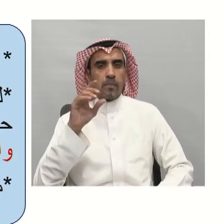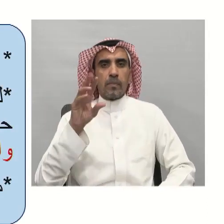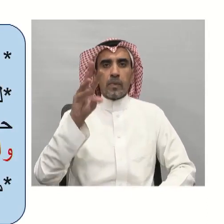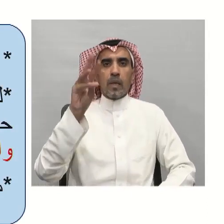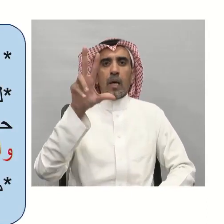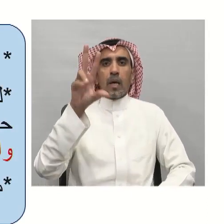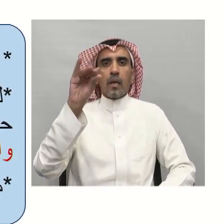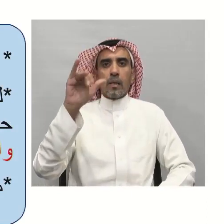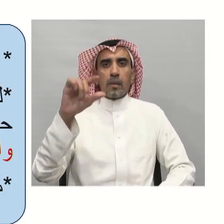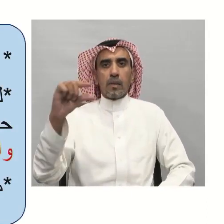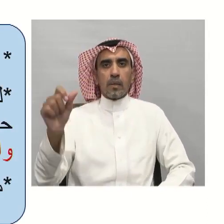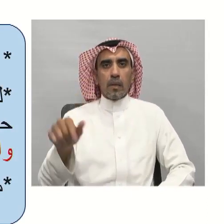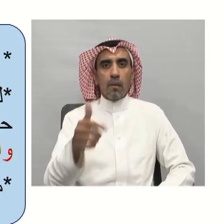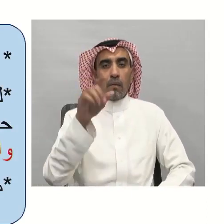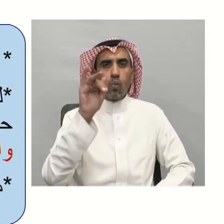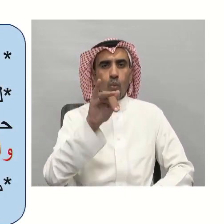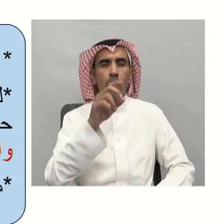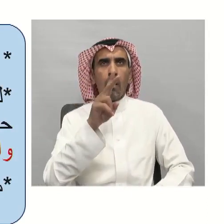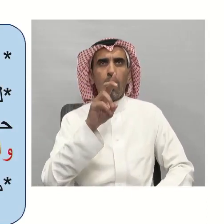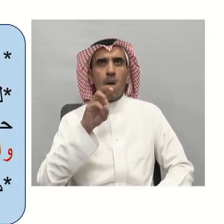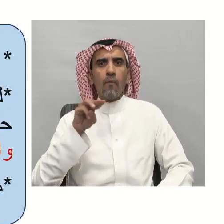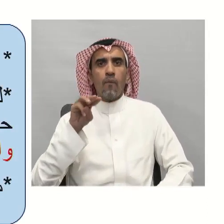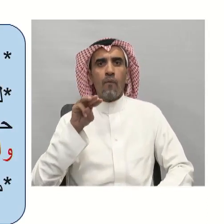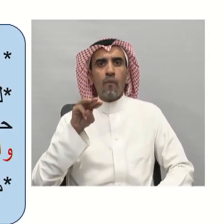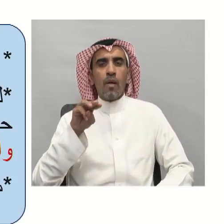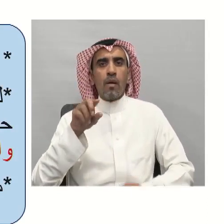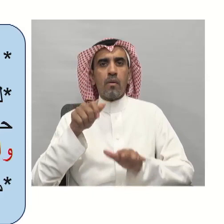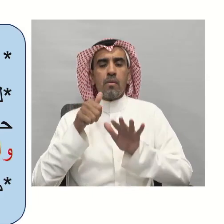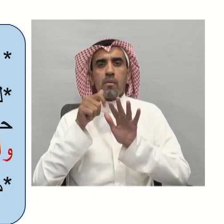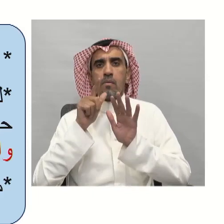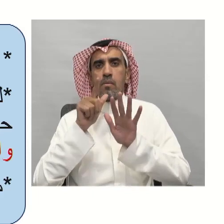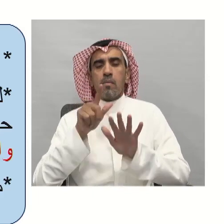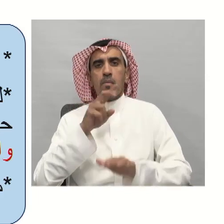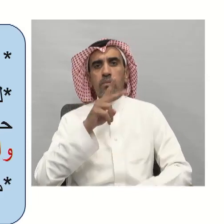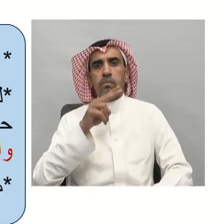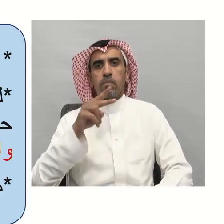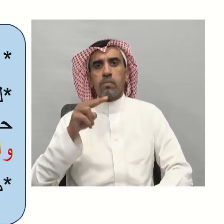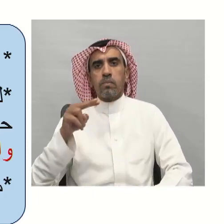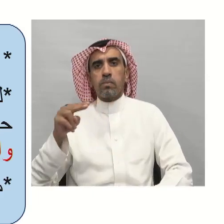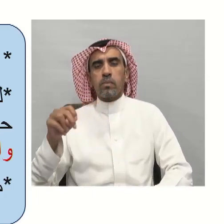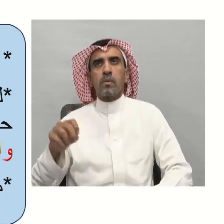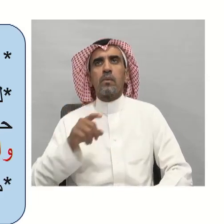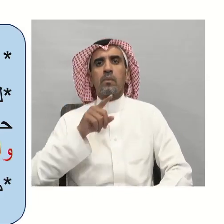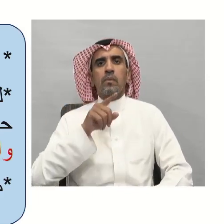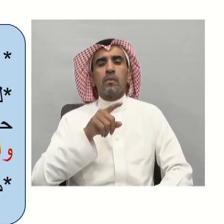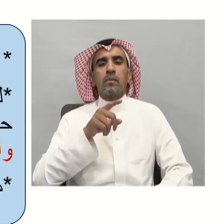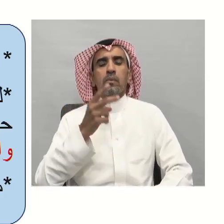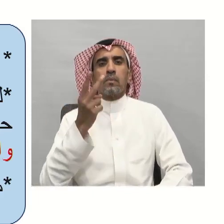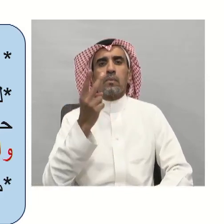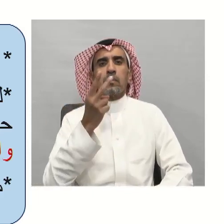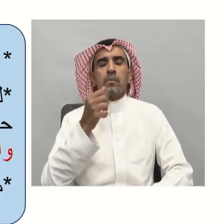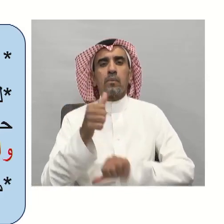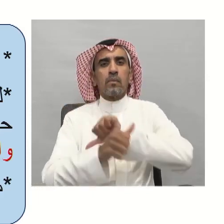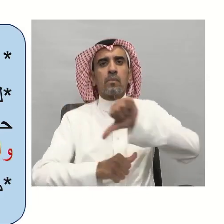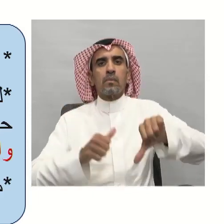الهيدرا أولا تضم نحو 2700 ماذا؟ نوع. لها طرازان في دورة